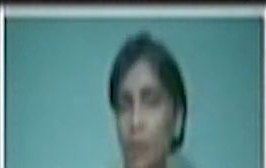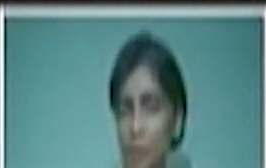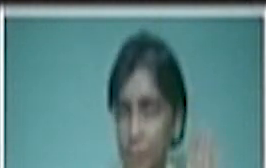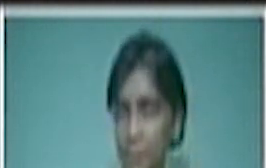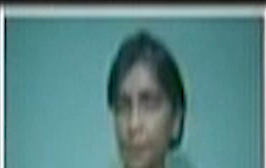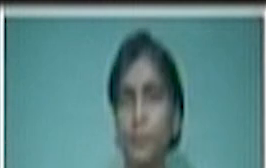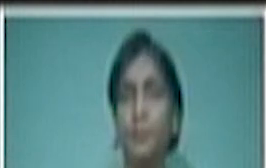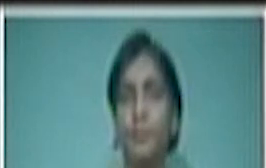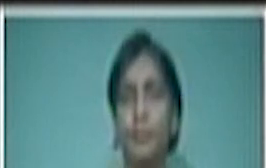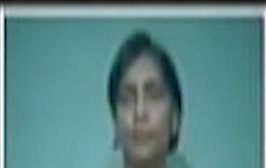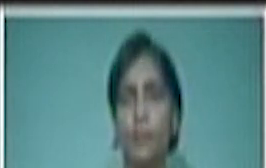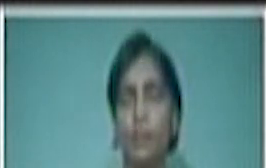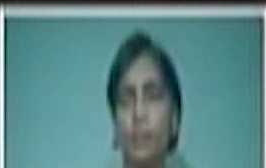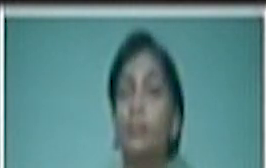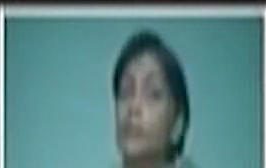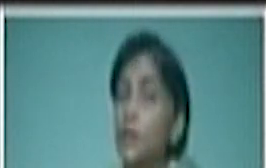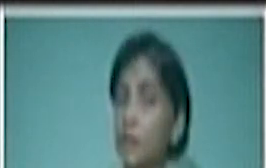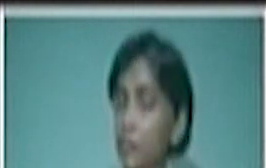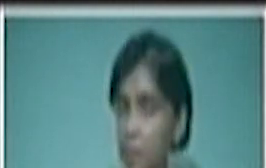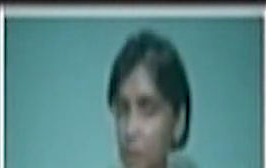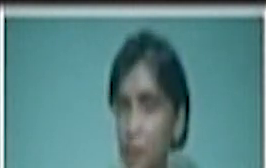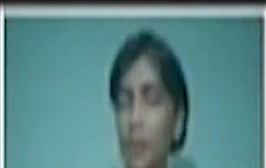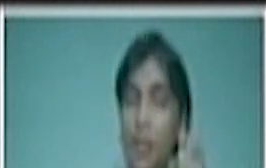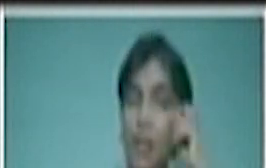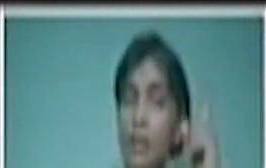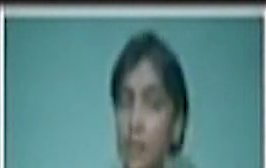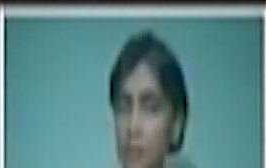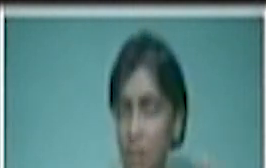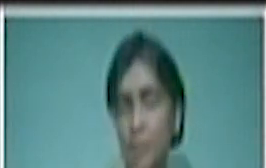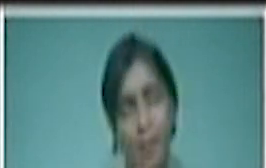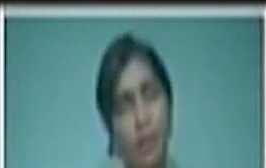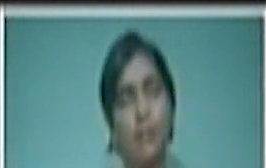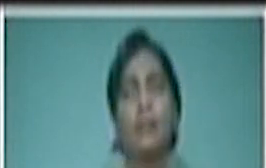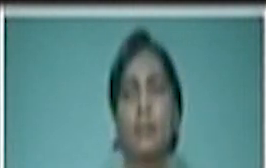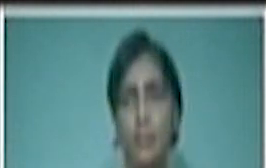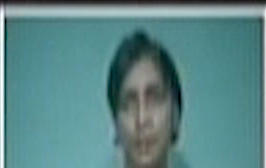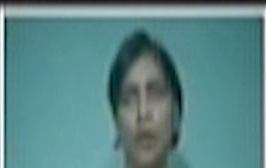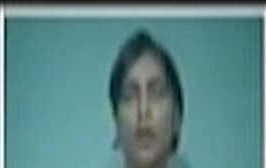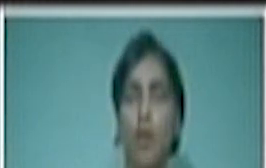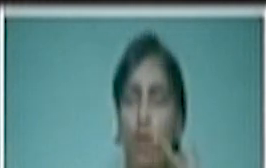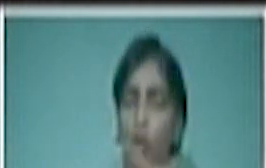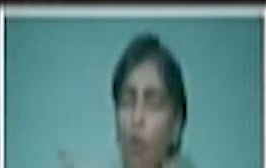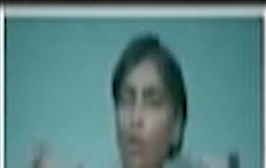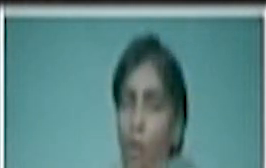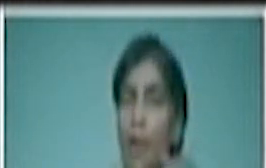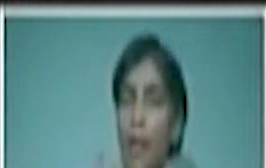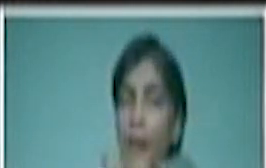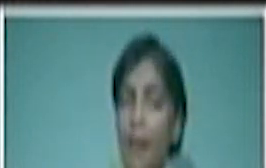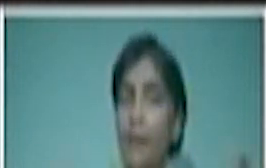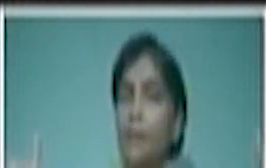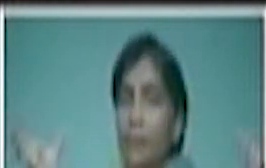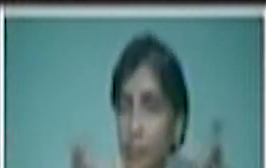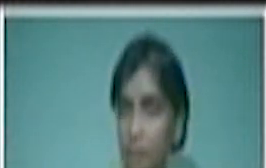කරලා තියෙනවා. ඒ විතරක් නෙවෙයි ජපානයේ ඉදිරිපත් වෙලා තියෙනවා ඔක්කොම අපේ නායකාරයෝ